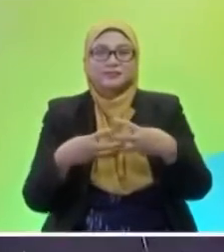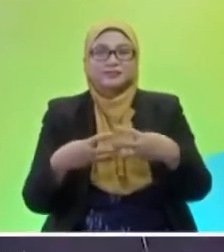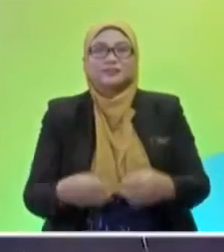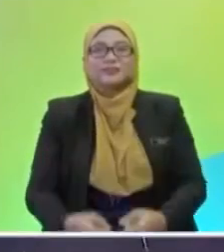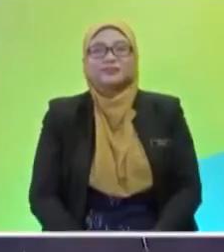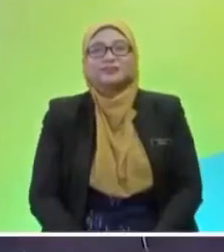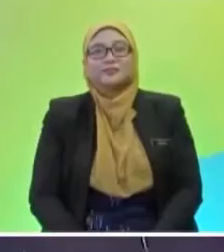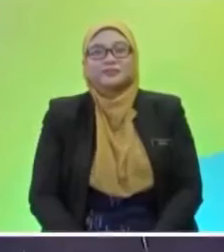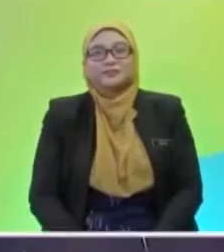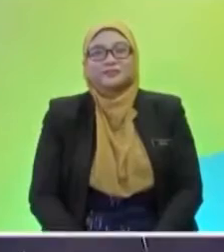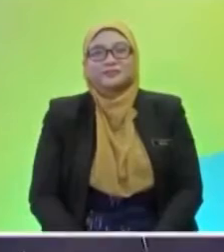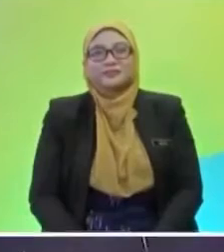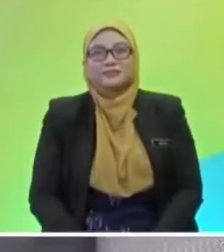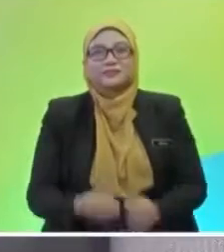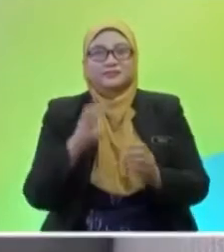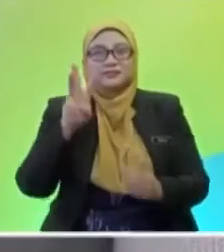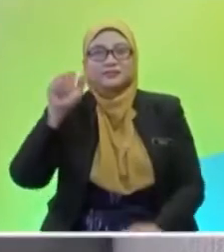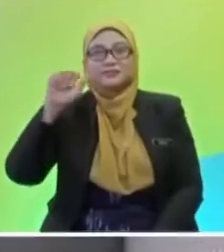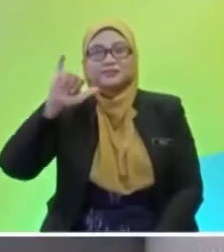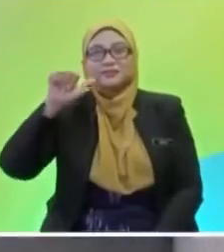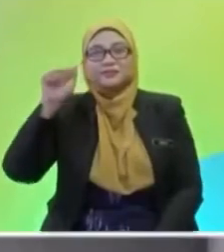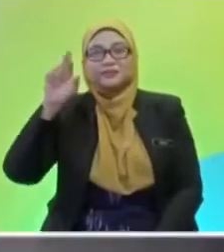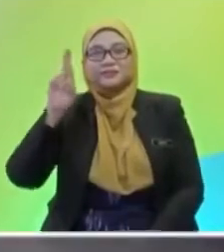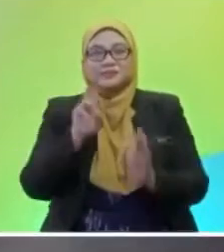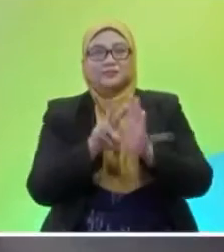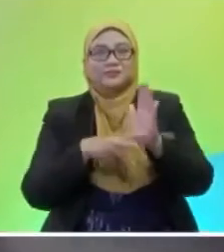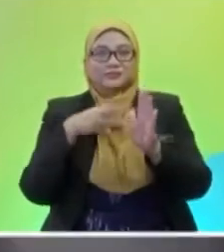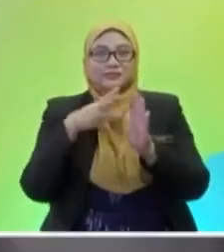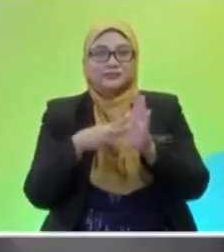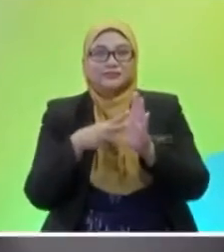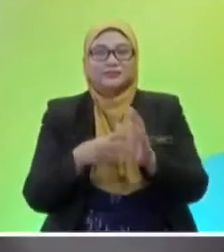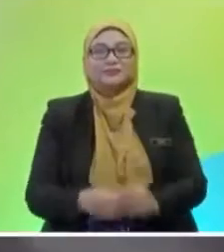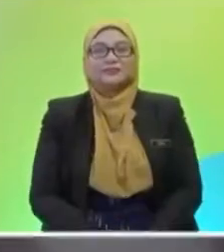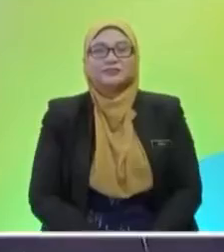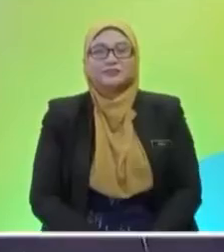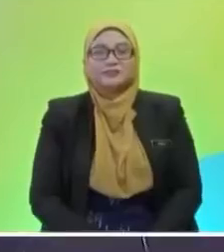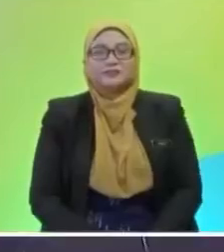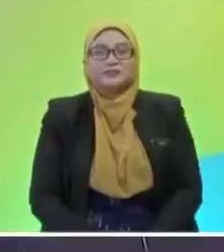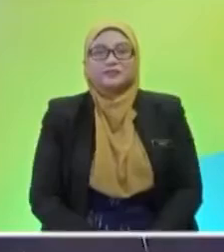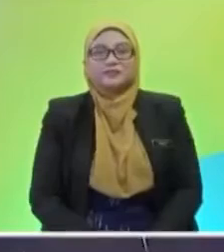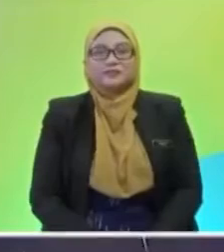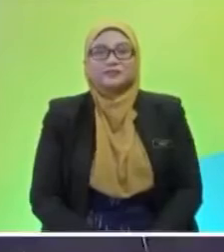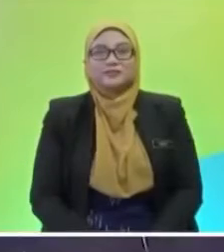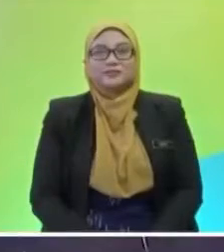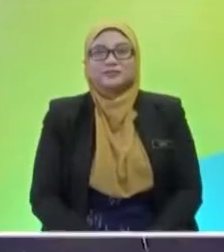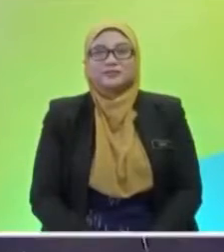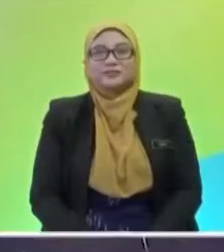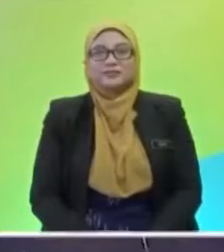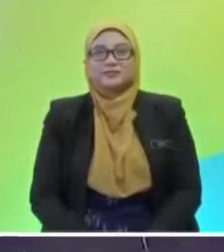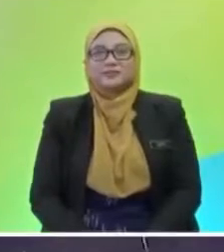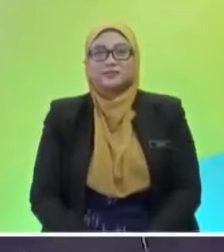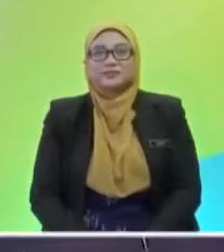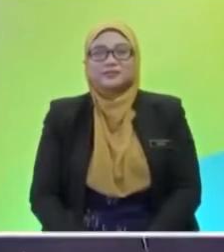ini fungsinya ialah untuk kita nilah untuk mengasingkan penebat wayar tu supaya kita boleh gunakan secara betul lah wayar